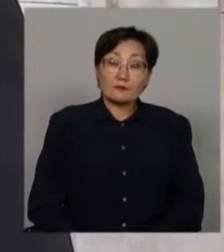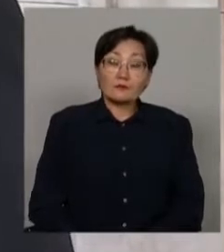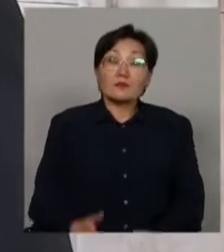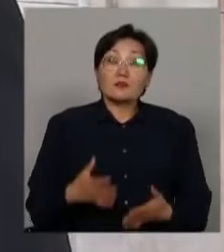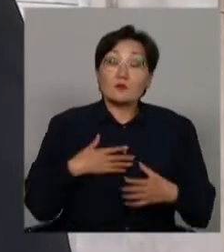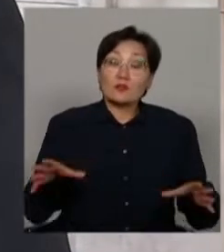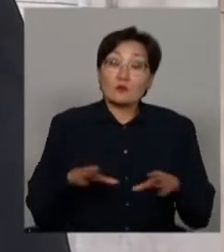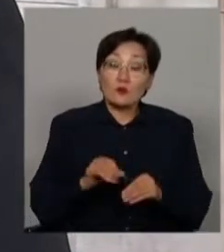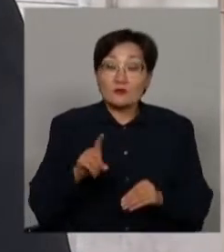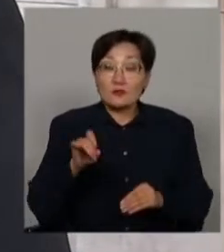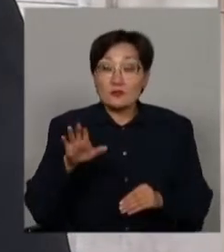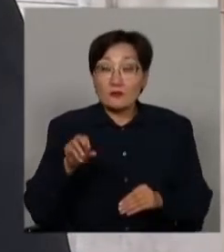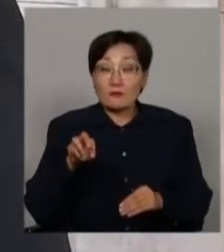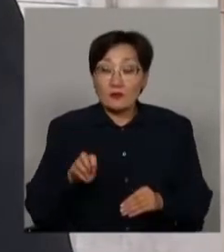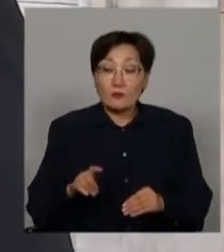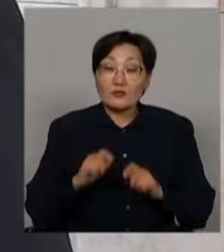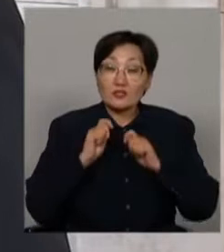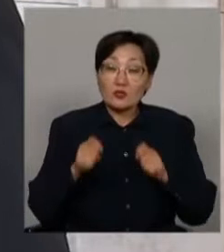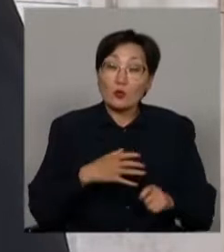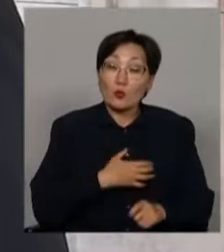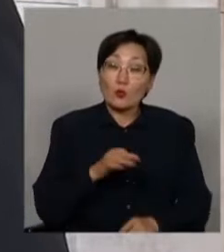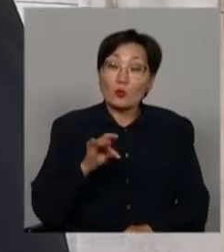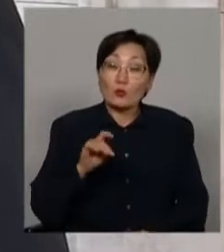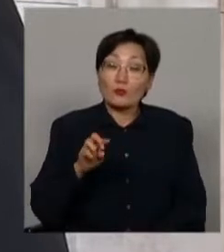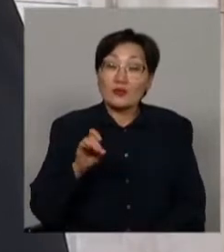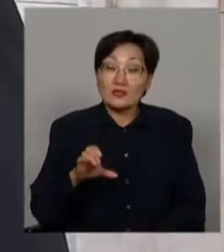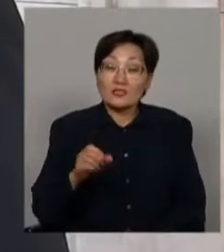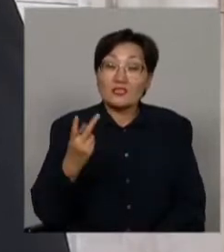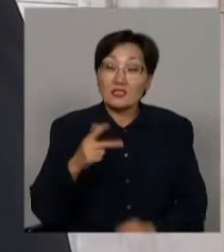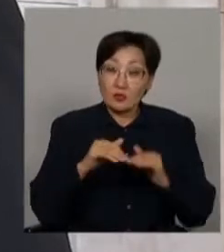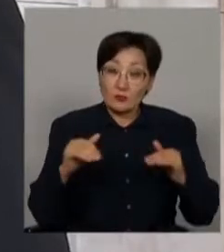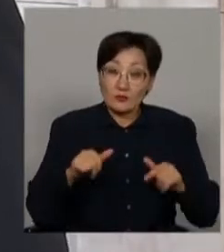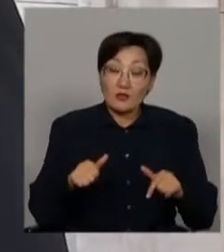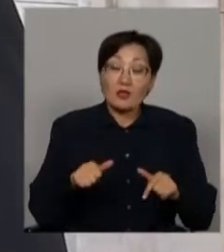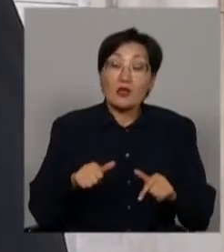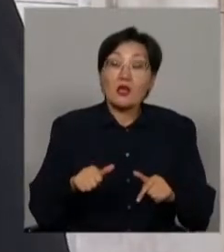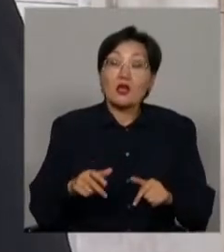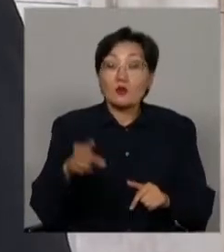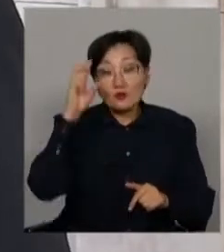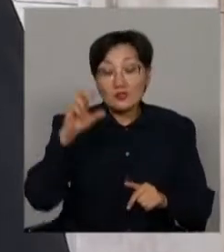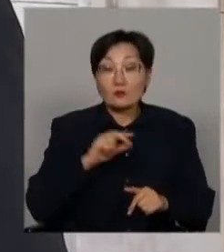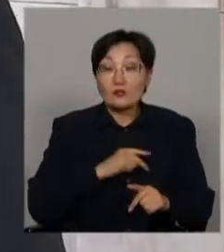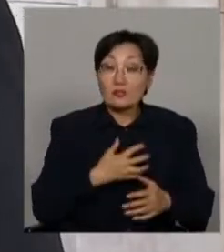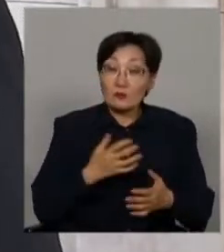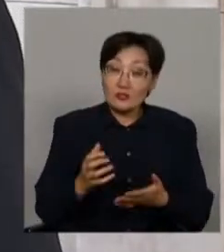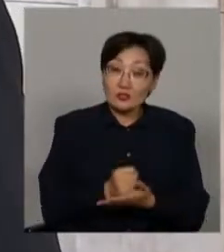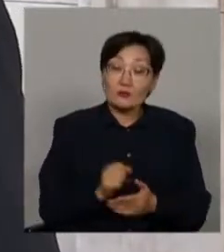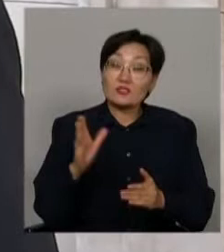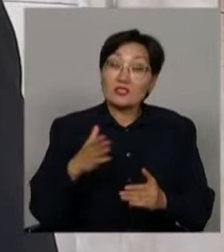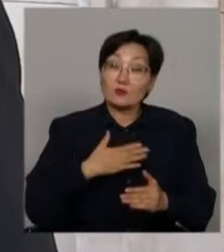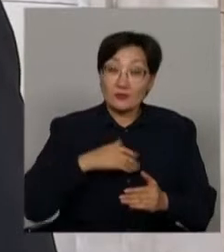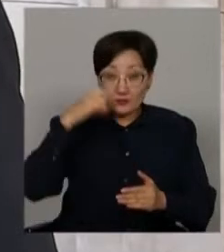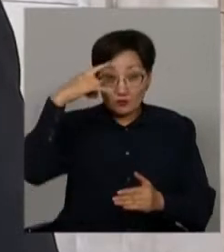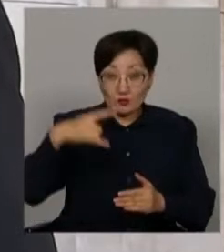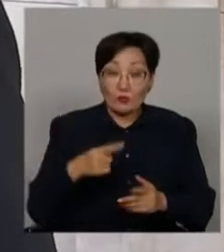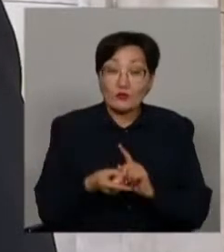Мне вместе с Муратом Ауэзовым вручили орден Барыс первой степени. Три писателя в этом году получили госнаграды. Мы надеемся, что в будущем наша страна